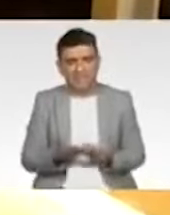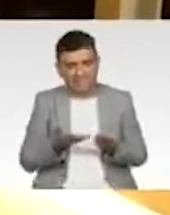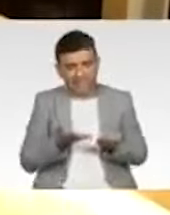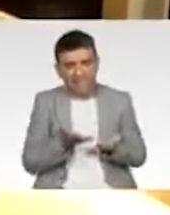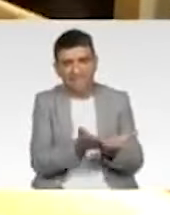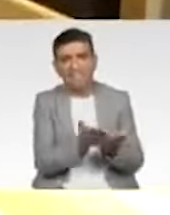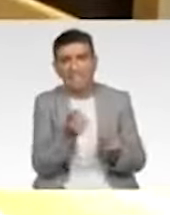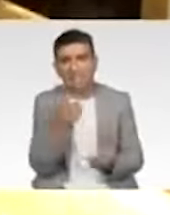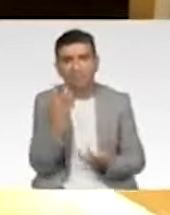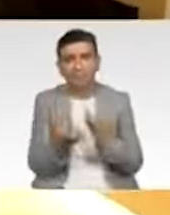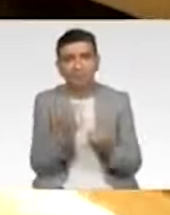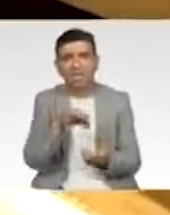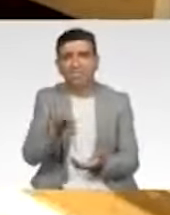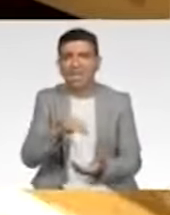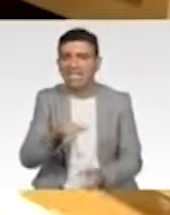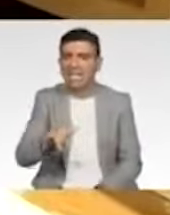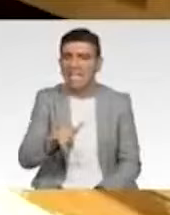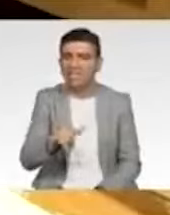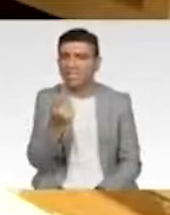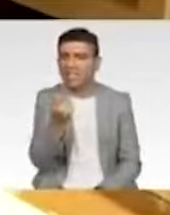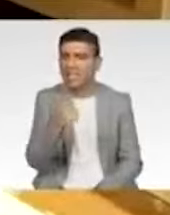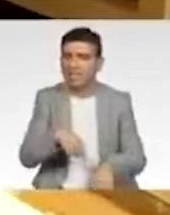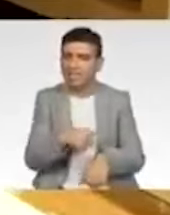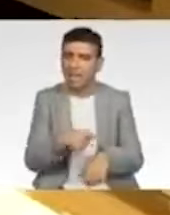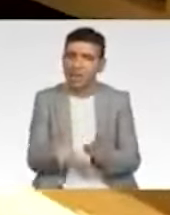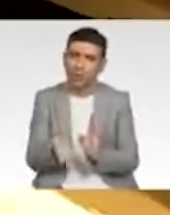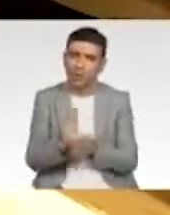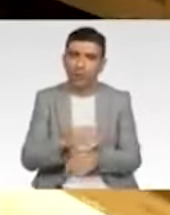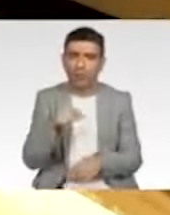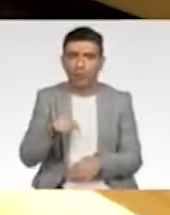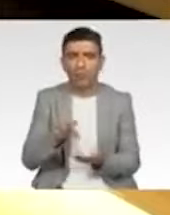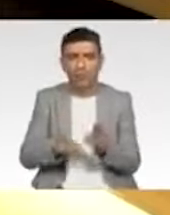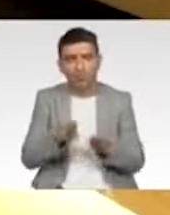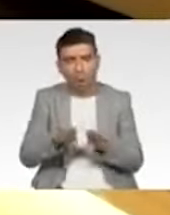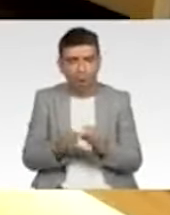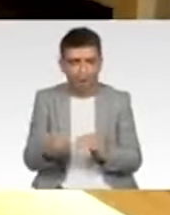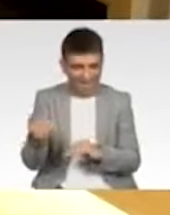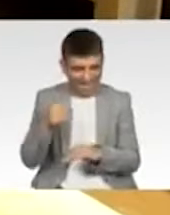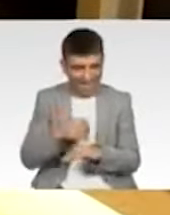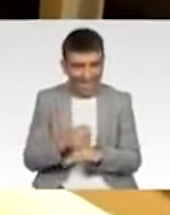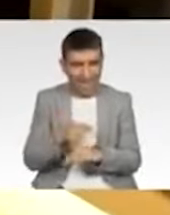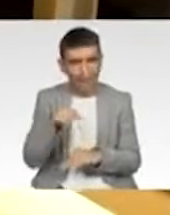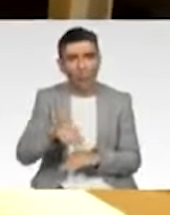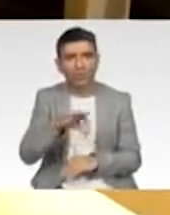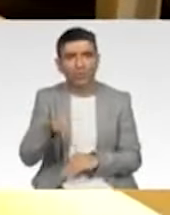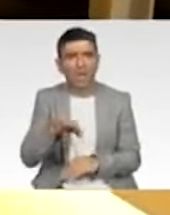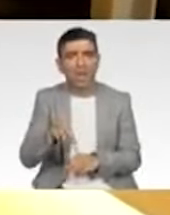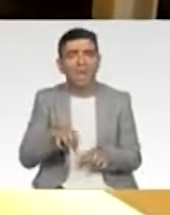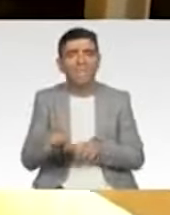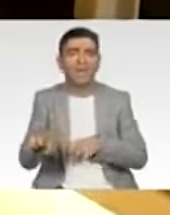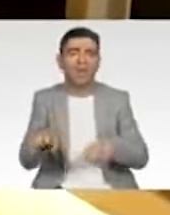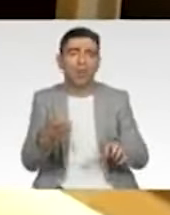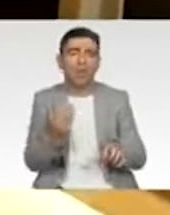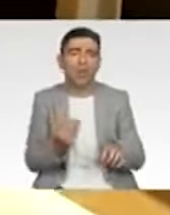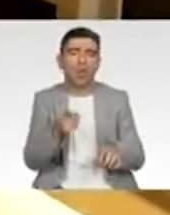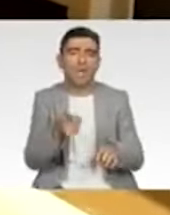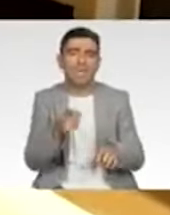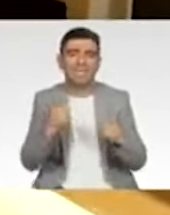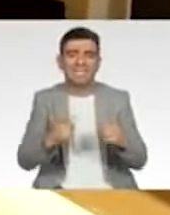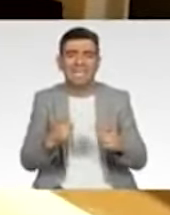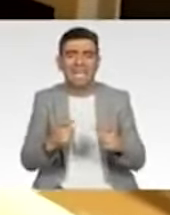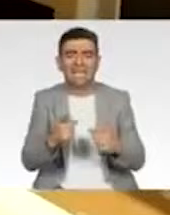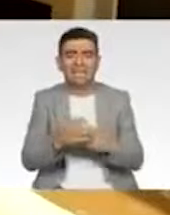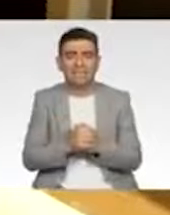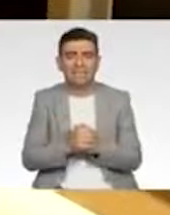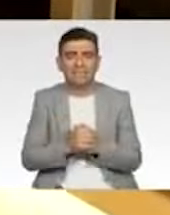Fırınlanan pişen çaylarımız yaklaşık yarım saat sonra bu üniteye gelir. Burası çayların ayrıştığı yerdir. Odunsu kısımlarının başka